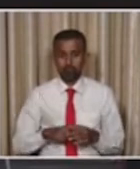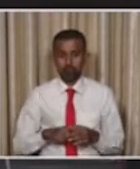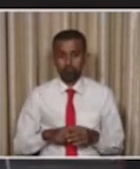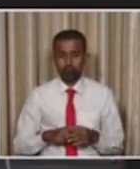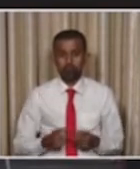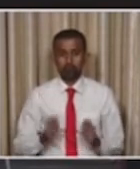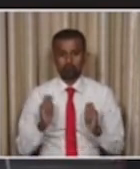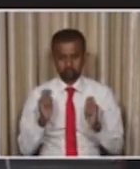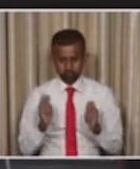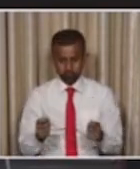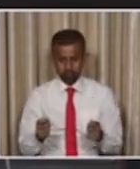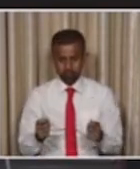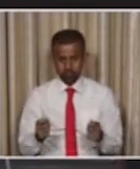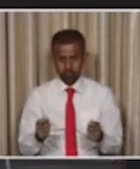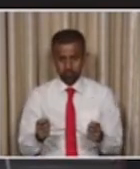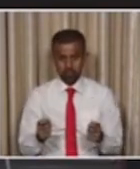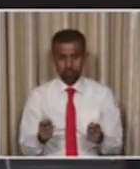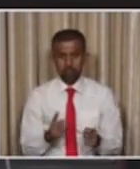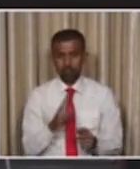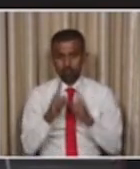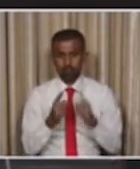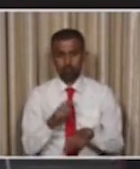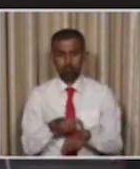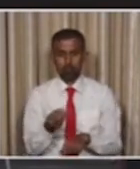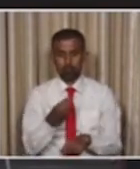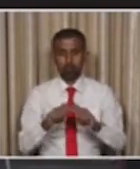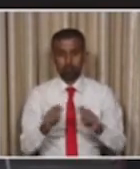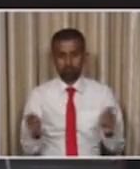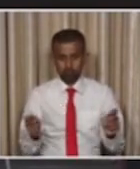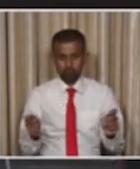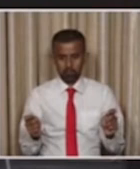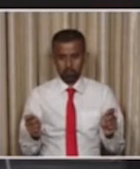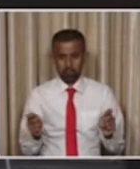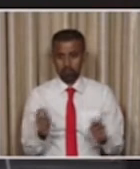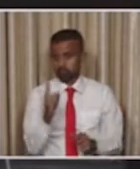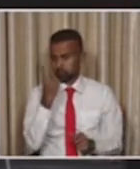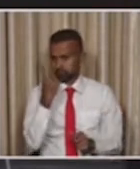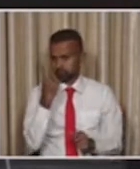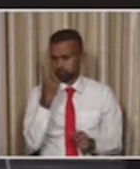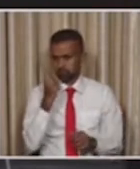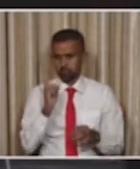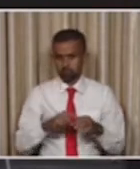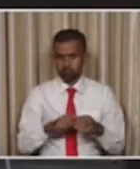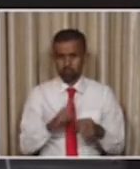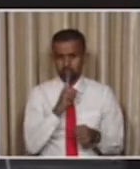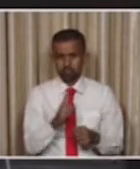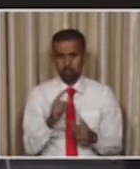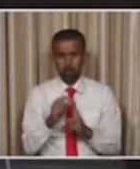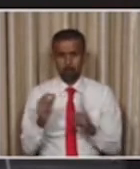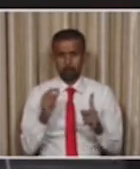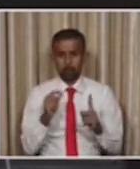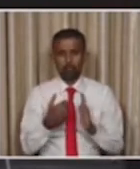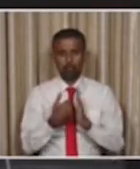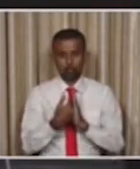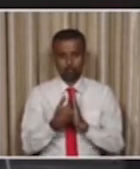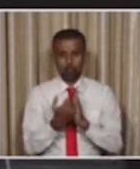හමුවේ ඉදිරිපත් කිරීමට අවසර ලබා දෙන ලෙසත් මෙකී වරප්‍රසාද කඩවීම ප්‍රමුඛතම කාරණයක්සේ සලකා පාර්ලිමේන්තුවේ ආචාර ධර්ම